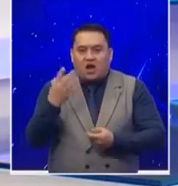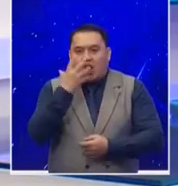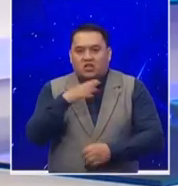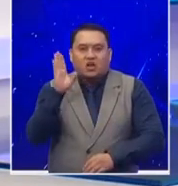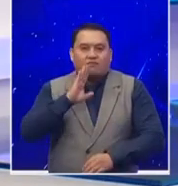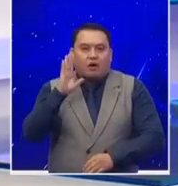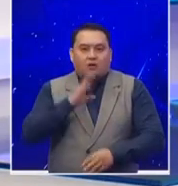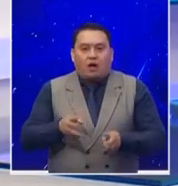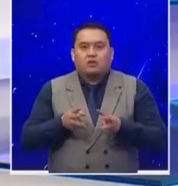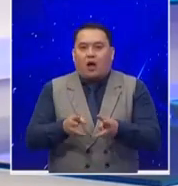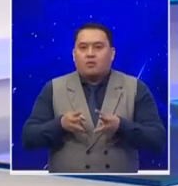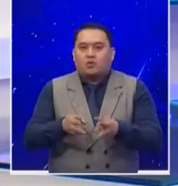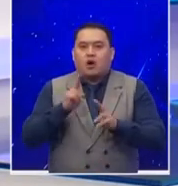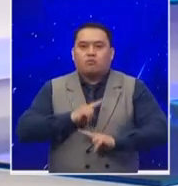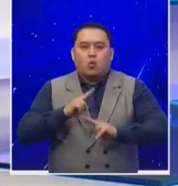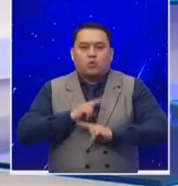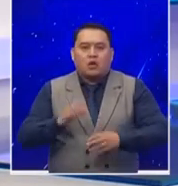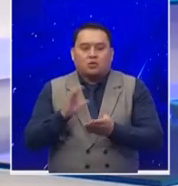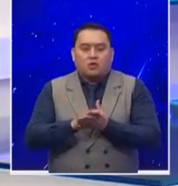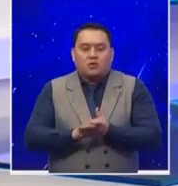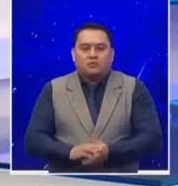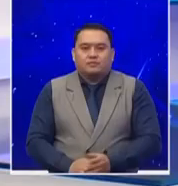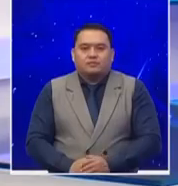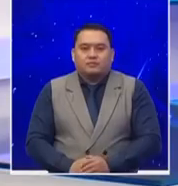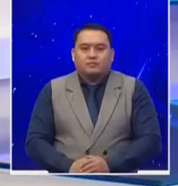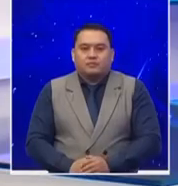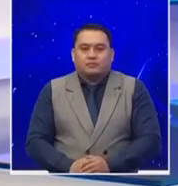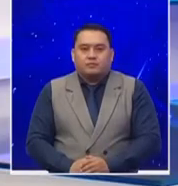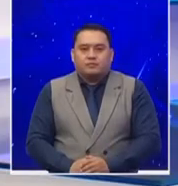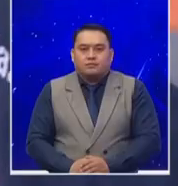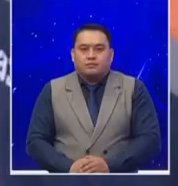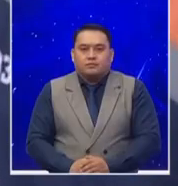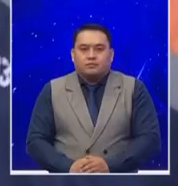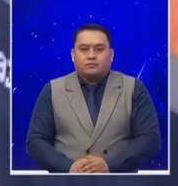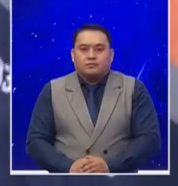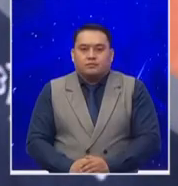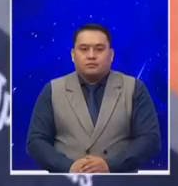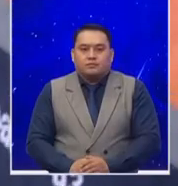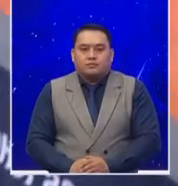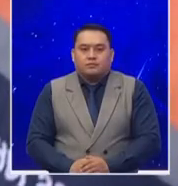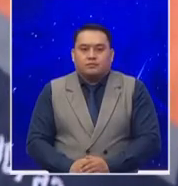и отопление. С ходом проводимых работ ознакомился наш корреспондент.